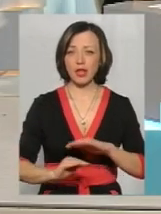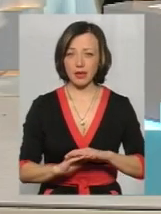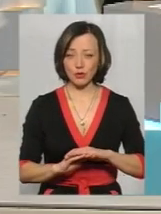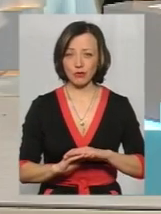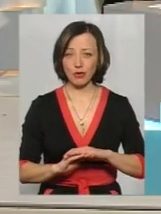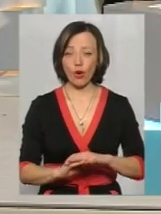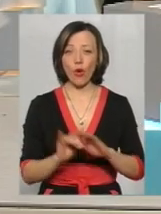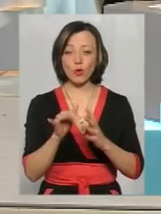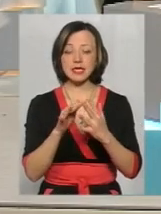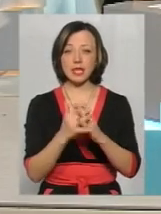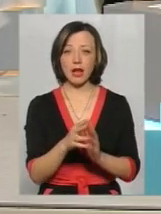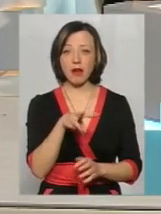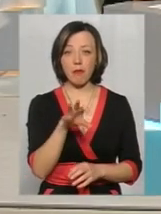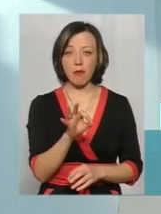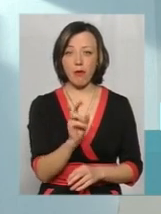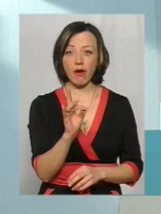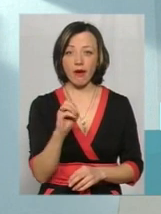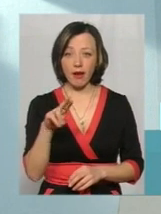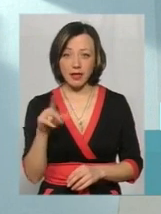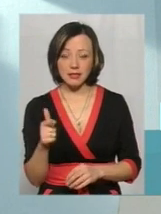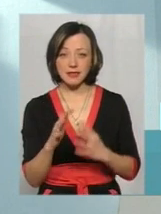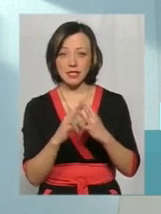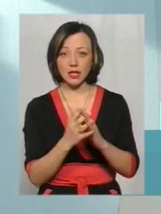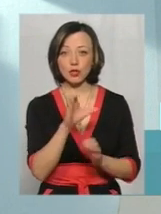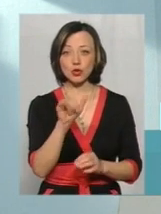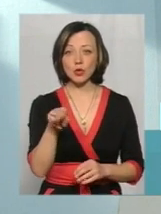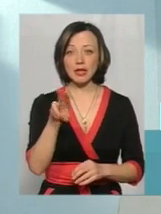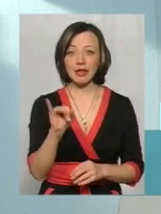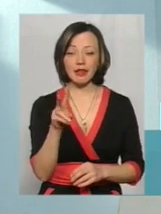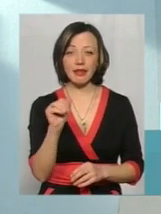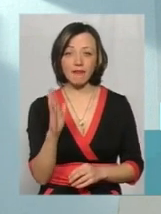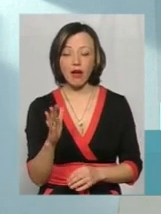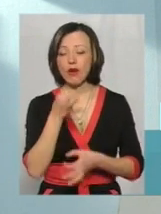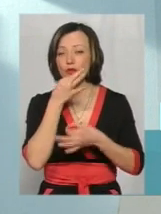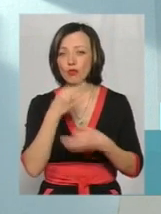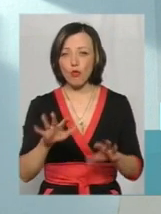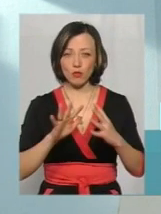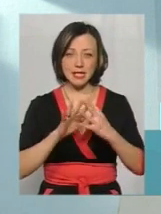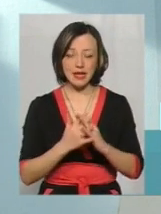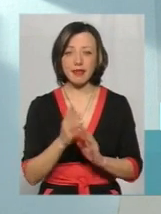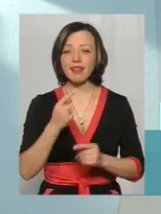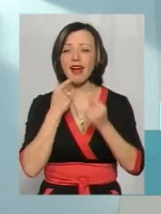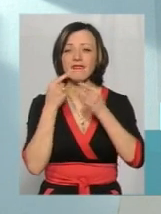Кам'янці-Подільському, у селі Мокрець, у селі Судилків, у будь-якому іншому селі,